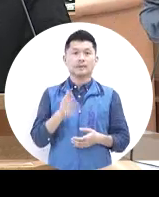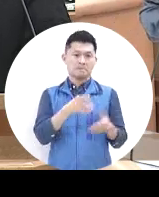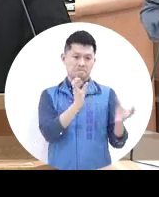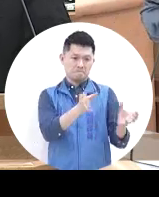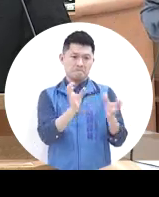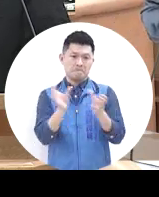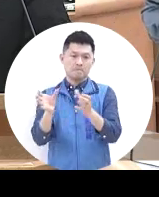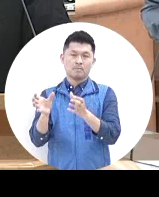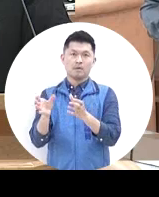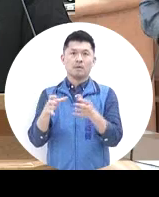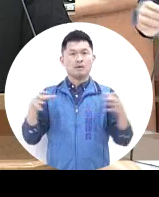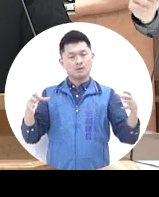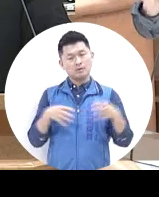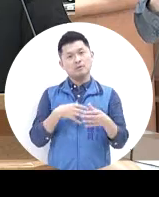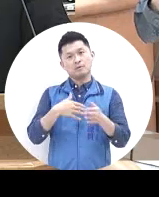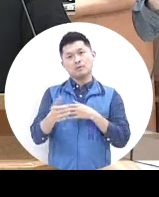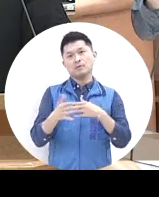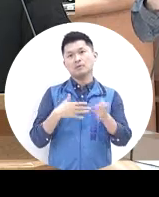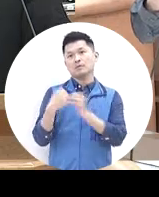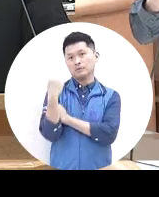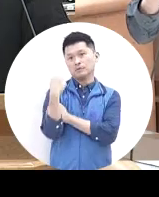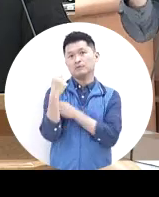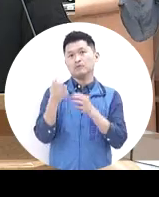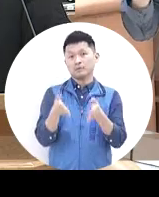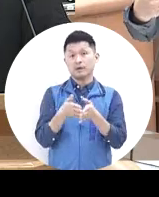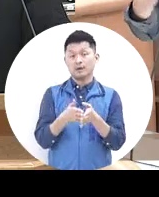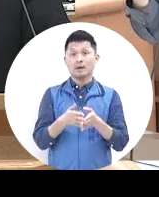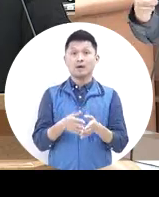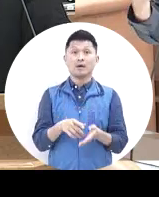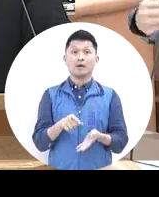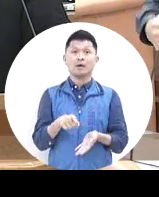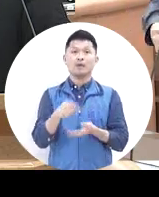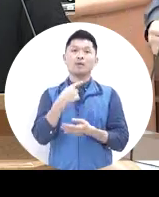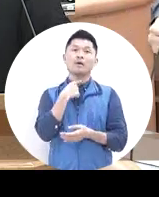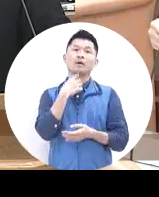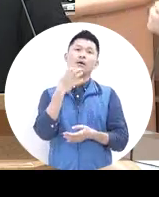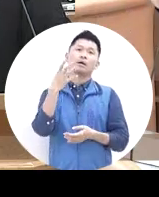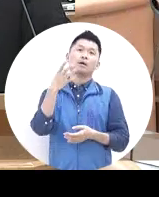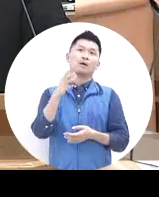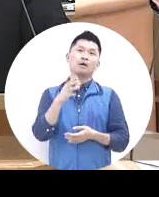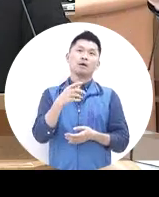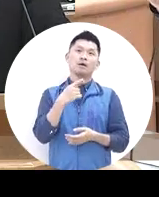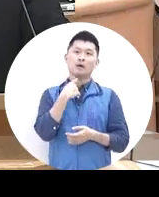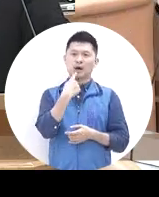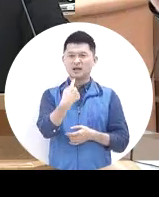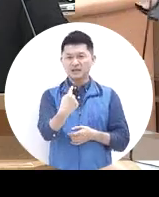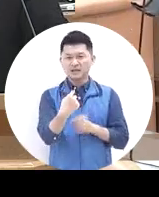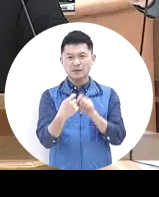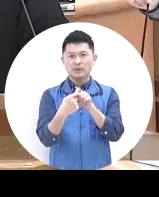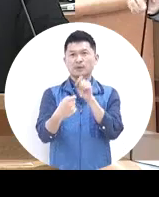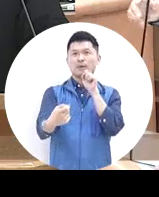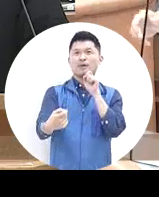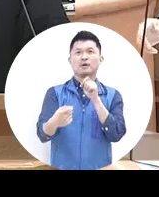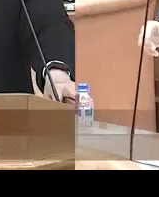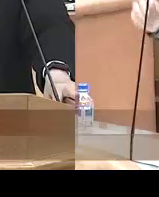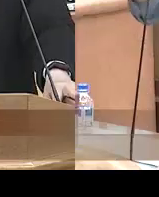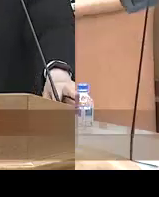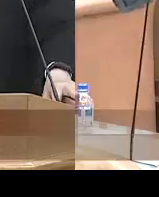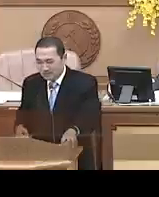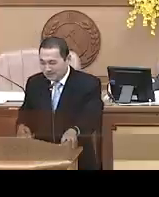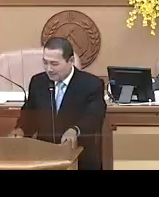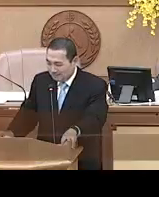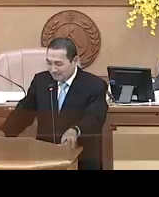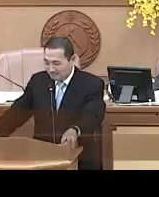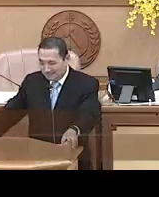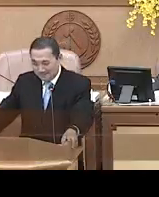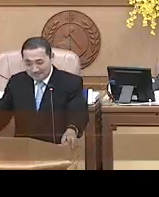共同来拍拼。啊，今仔日呢，讲到车，我脑已经烧声，因为这麦克风坏。我的这，哎呦，啊，